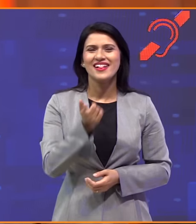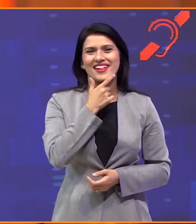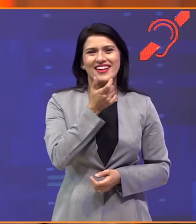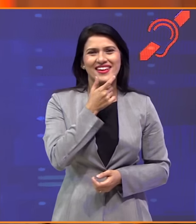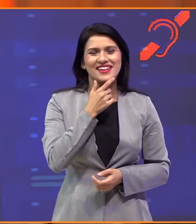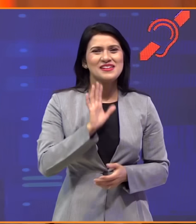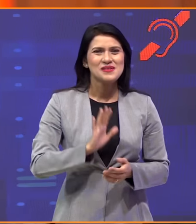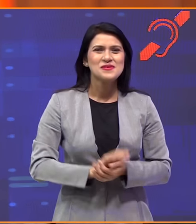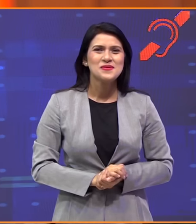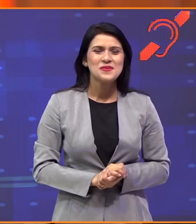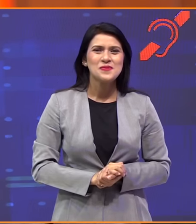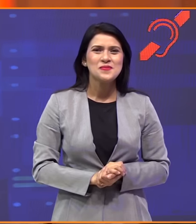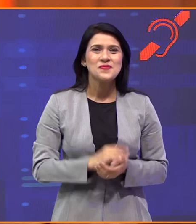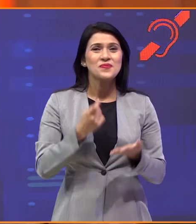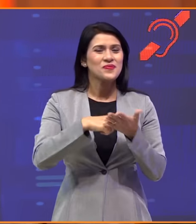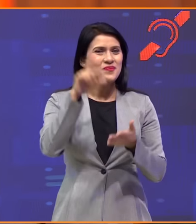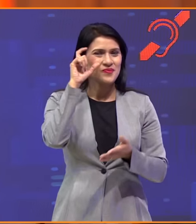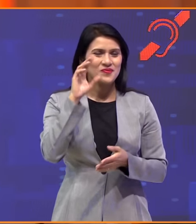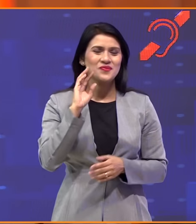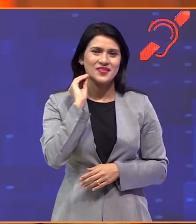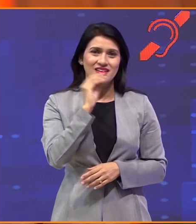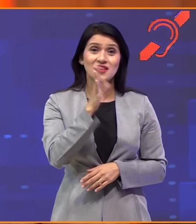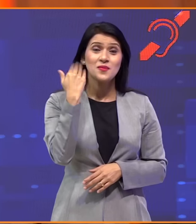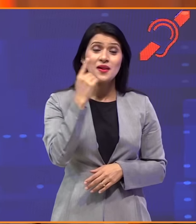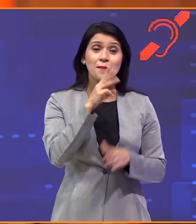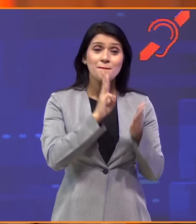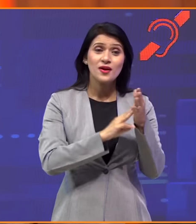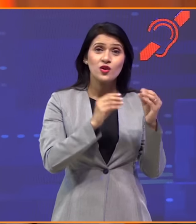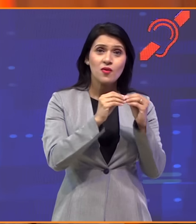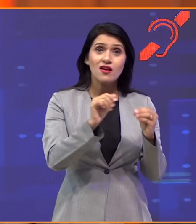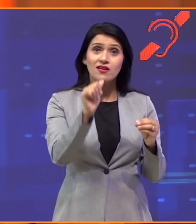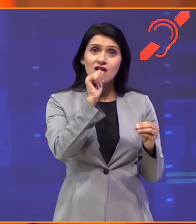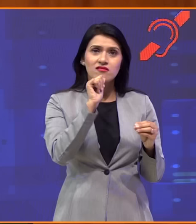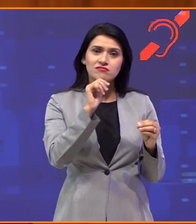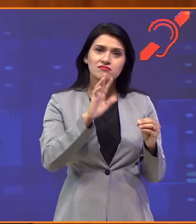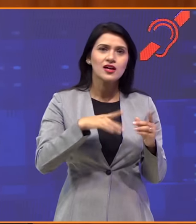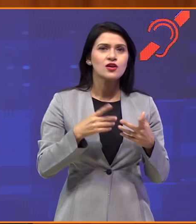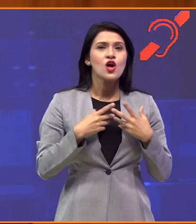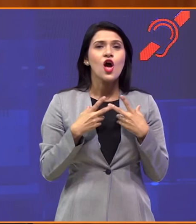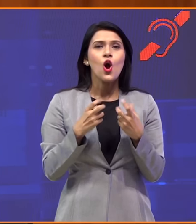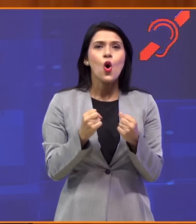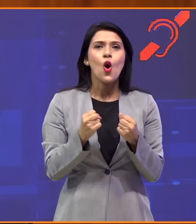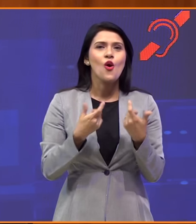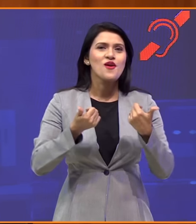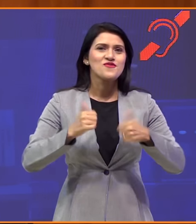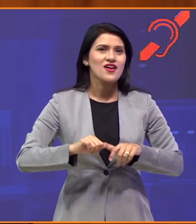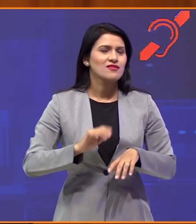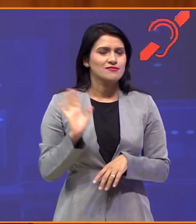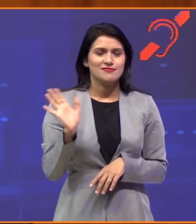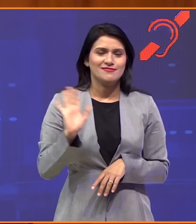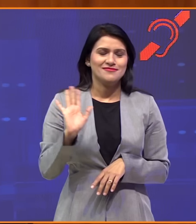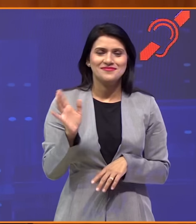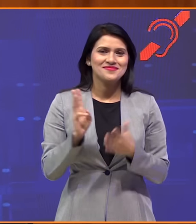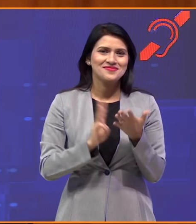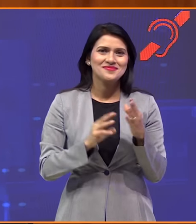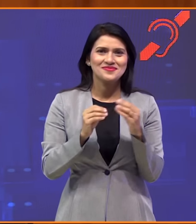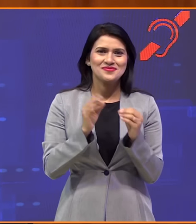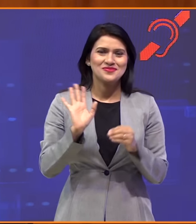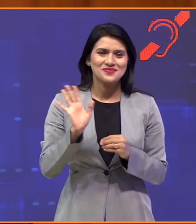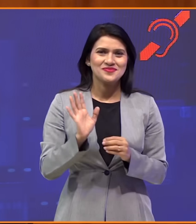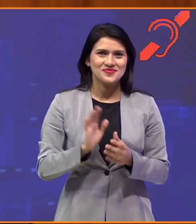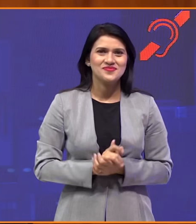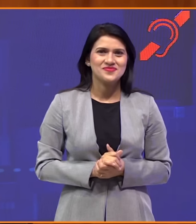जब मनोज वाजपेई पी लेते थे हां तो उसके बाद कंट्रोल मुश्किल था नहीं नहीं ऐसा नहीं था मैं कभी नहीं मैं इस